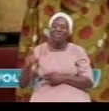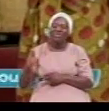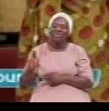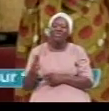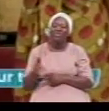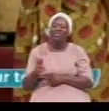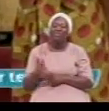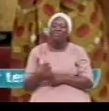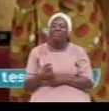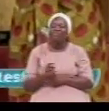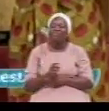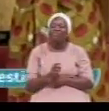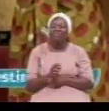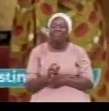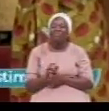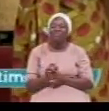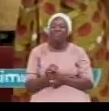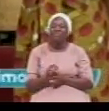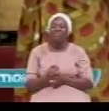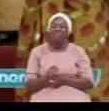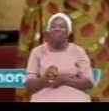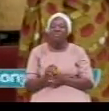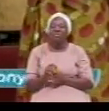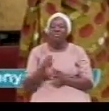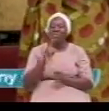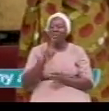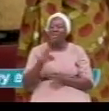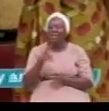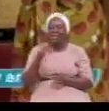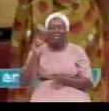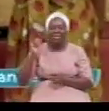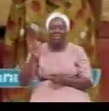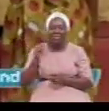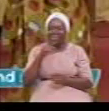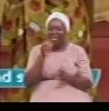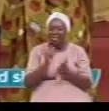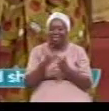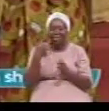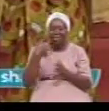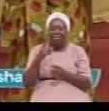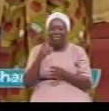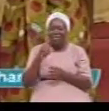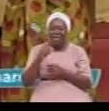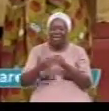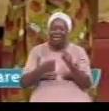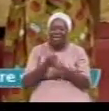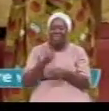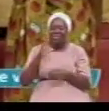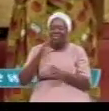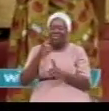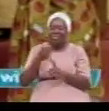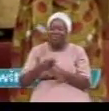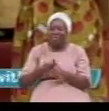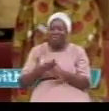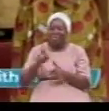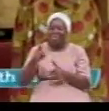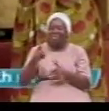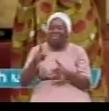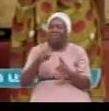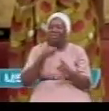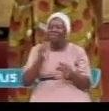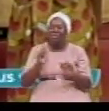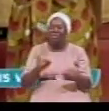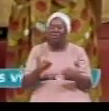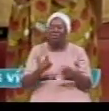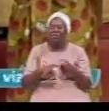Mutendere East. Our testimony is that for 1 year, 5 months, she's been unable to